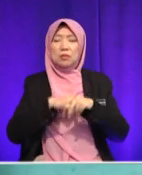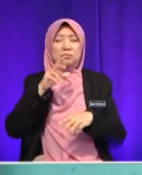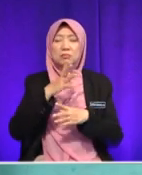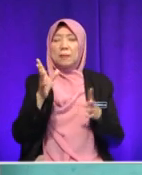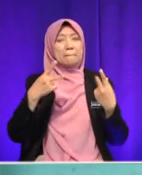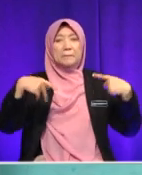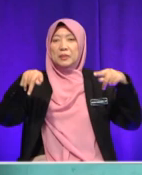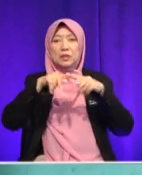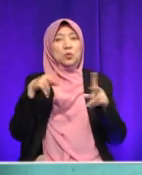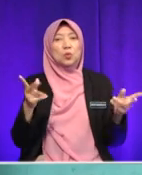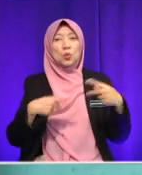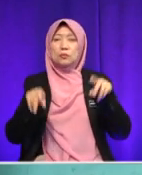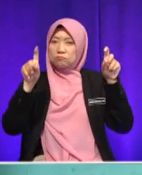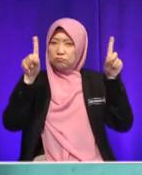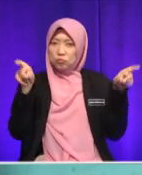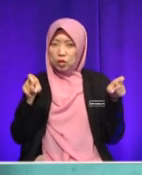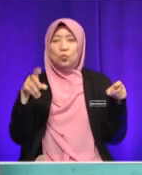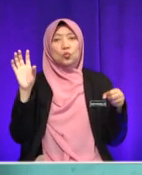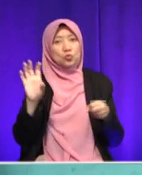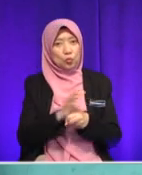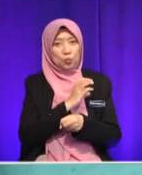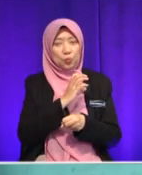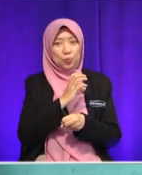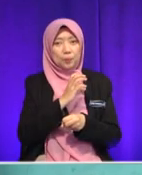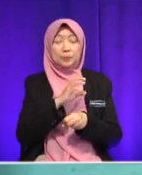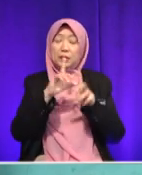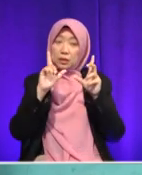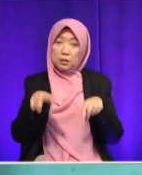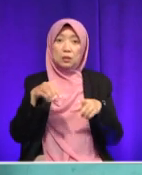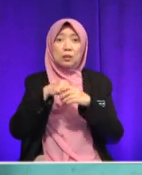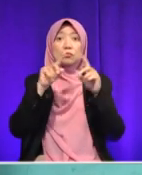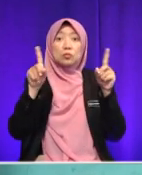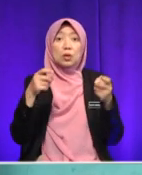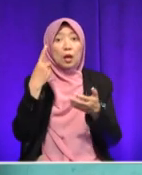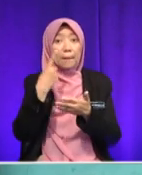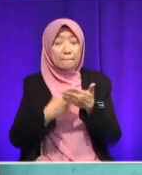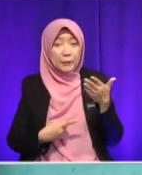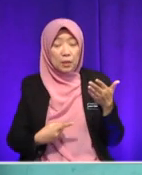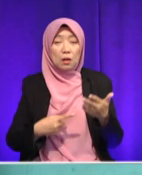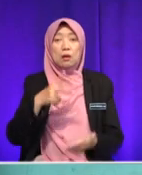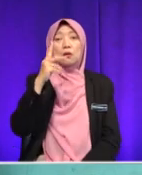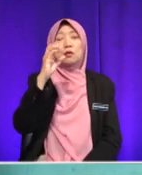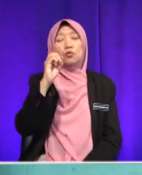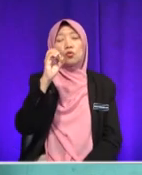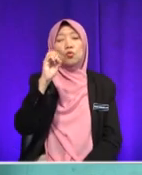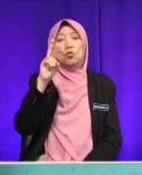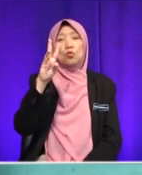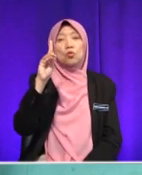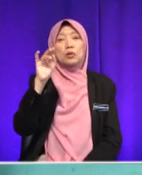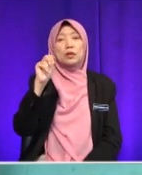kotak. Kurungan pun dah cukup. Apa yang perlu anda letak dalam kurungan? Koordinat bagi titik itu.